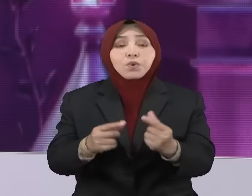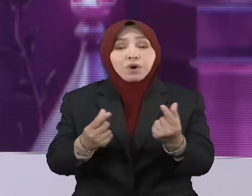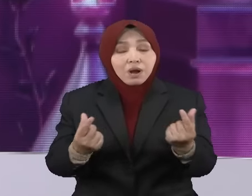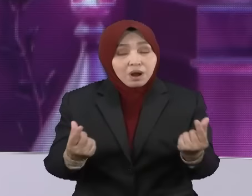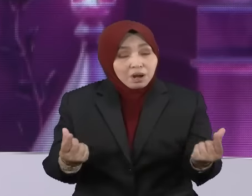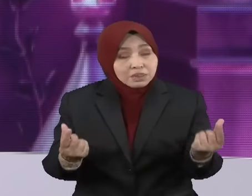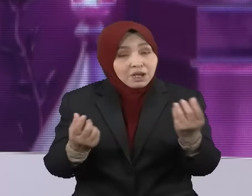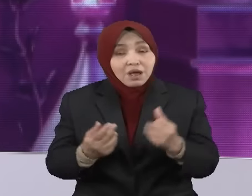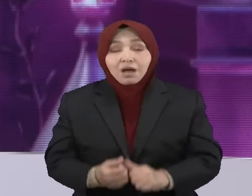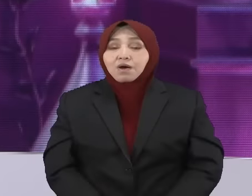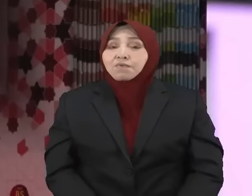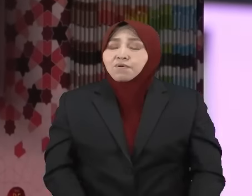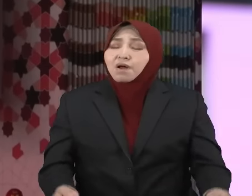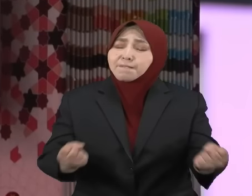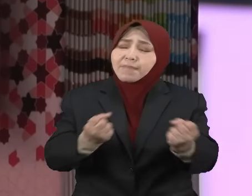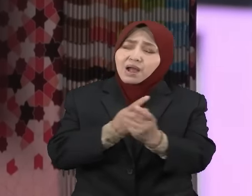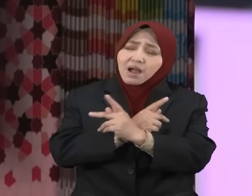قرآن